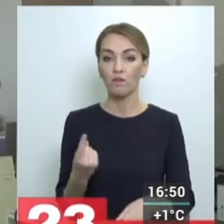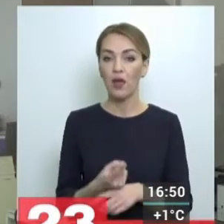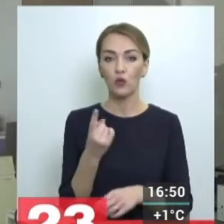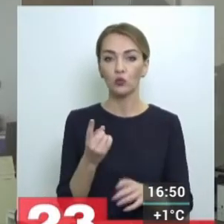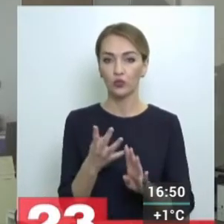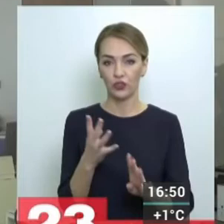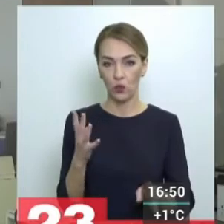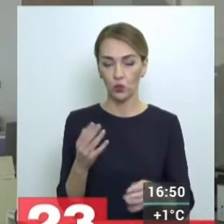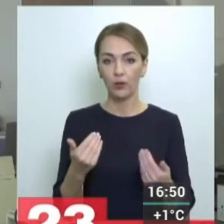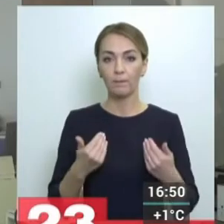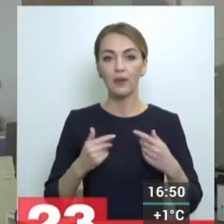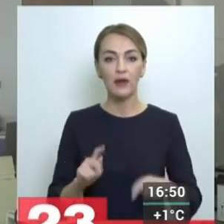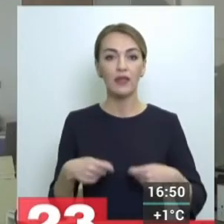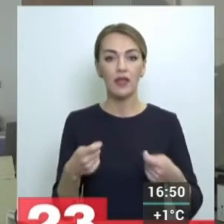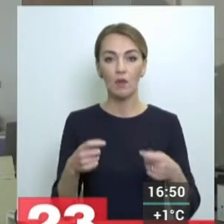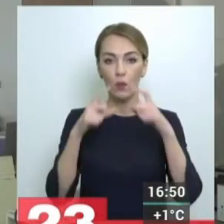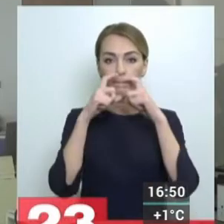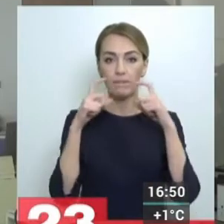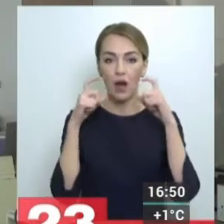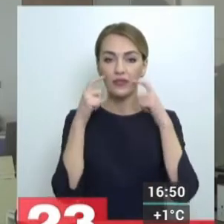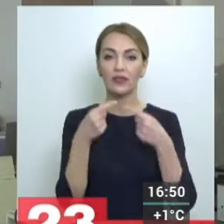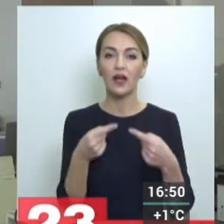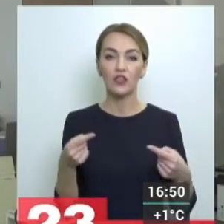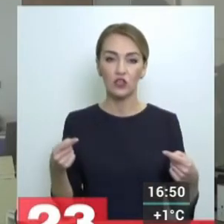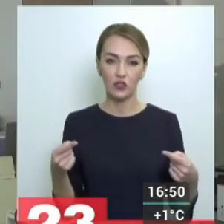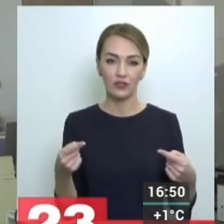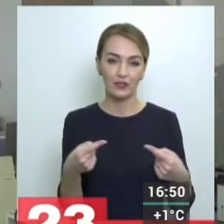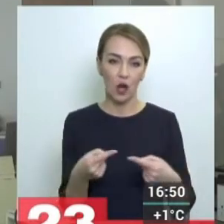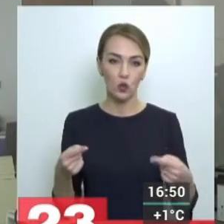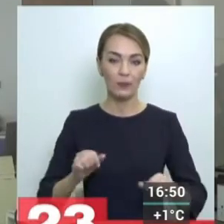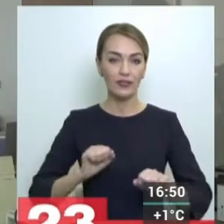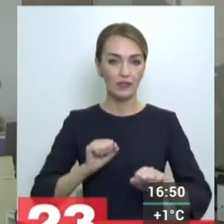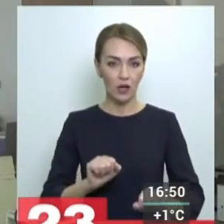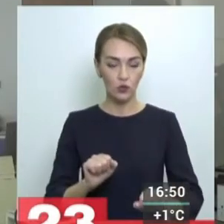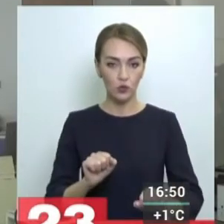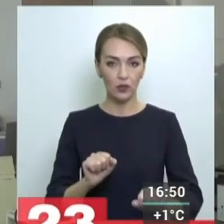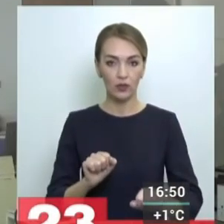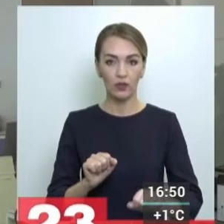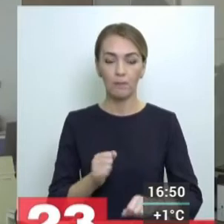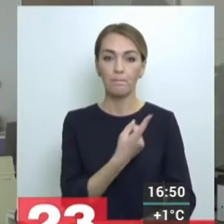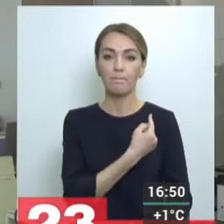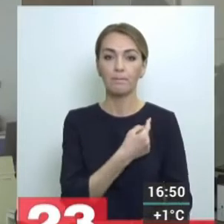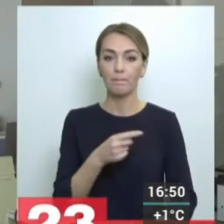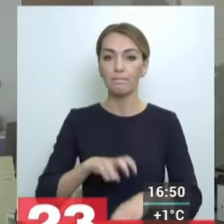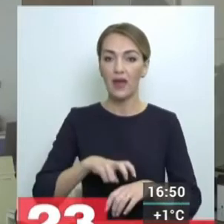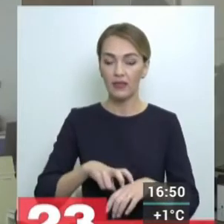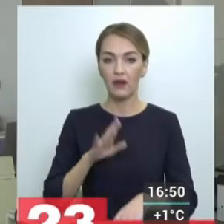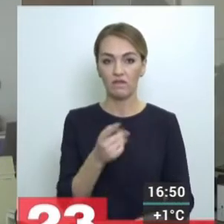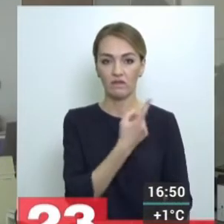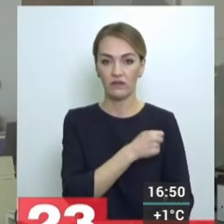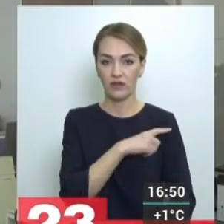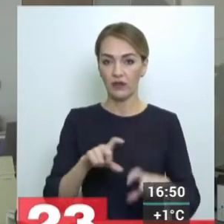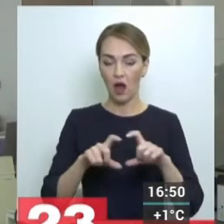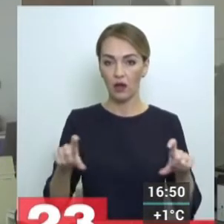чергу, ми передаємо маски та інші засоби захисту медикам в лікарнях.